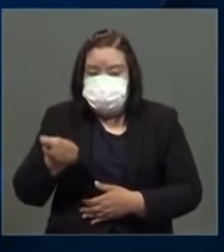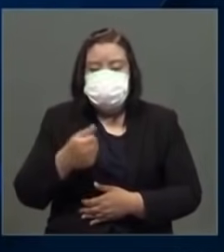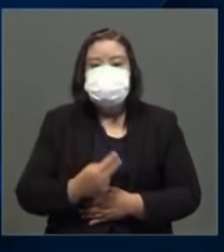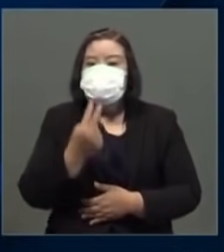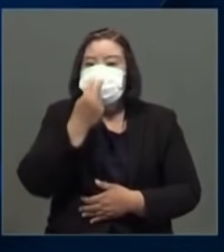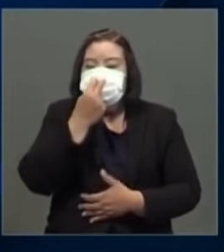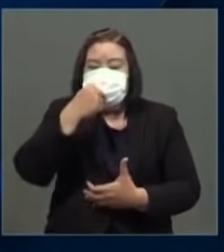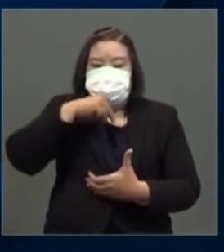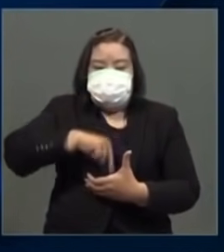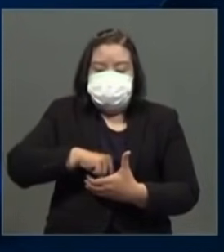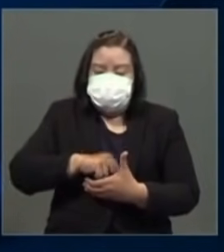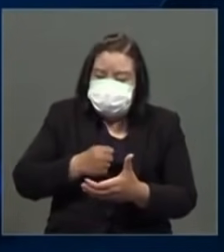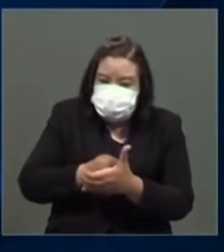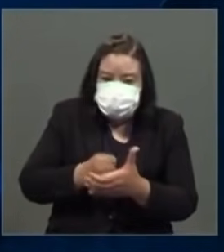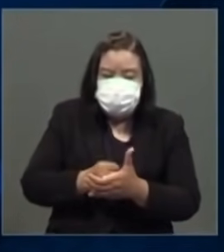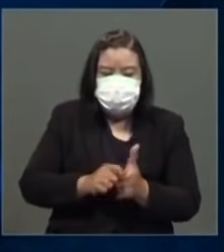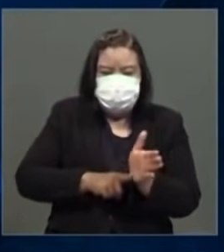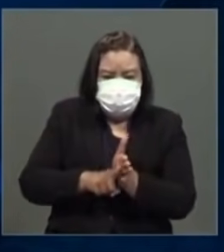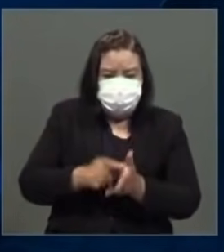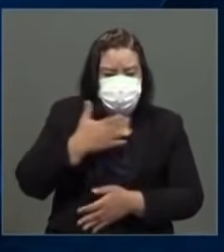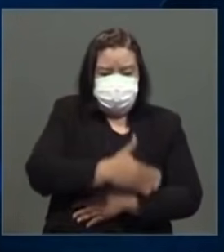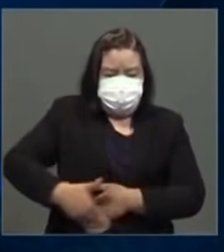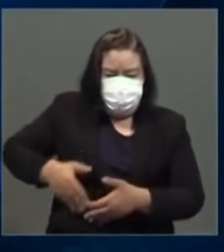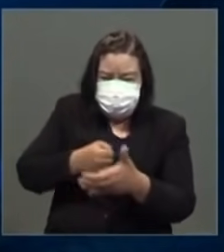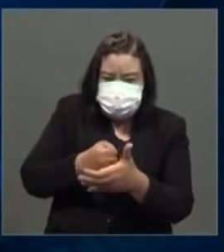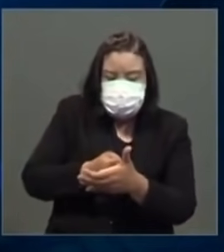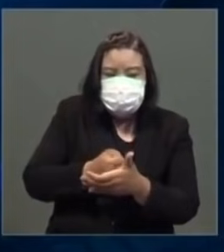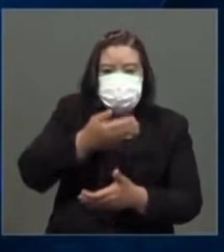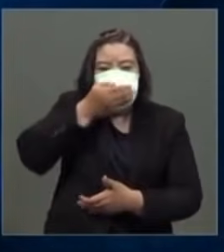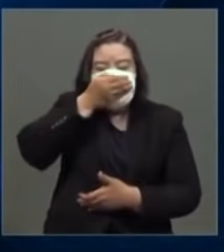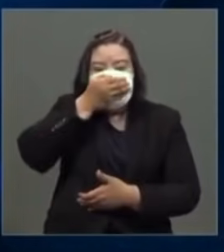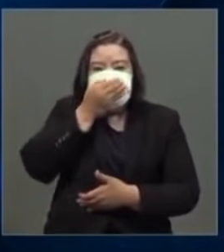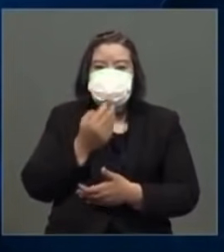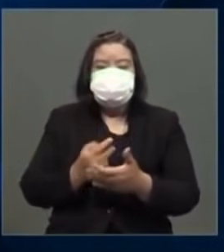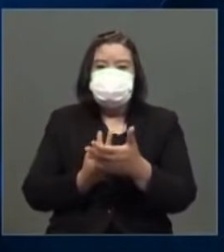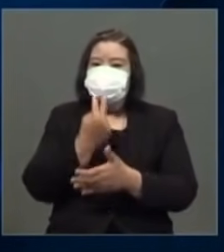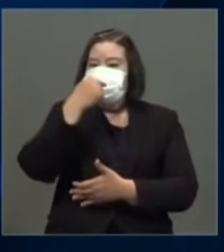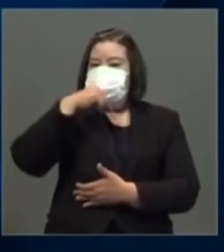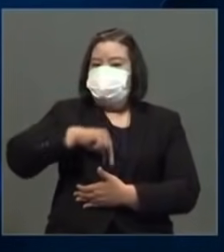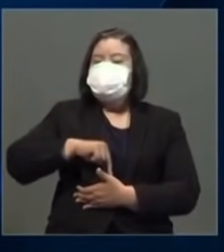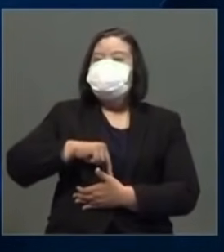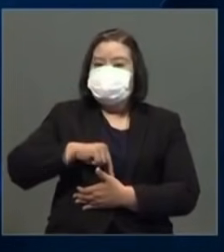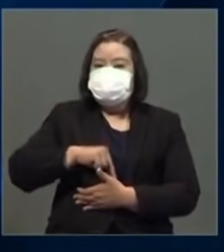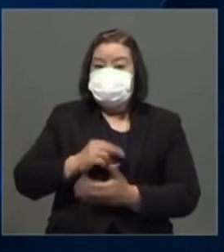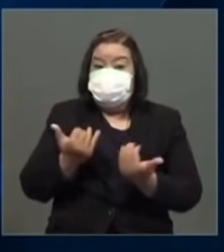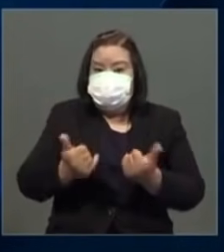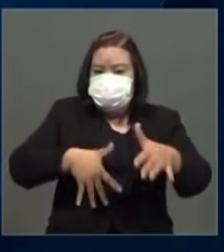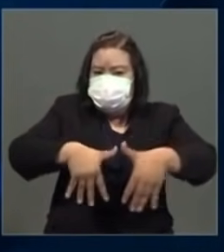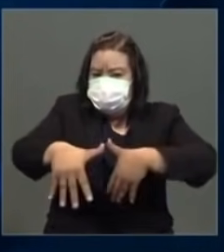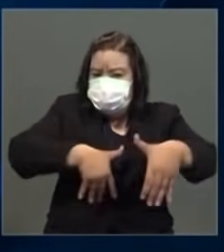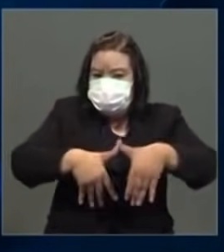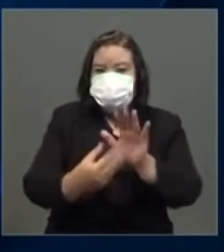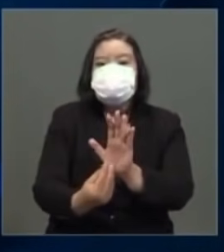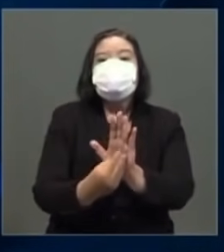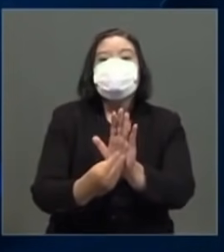ายเพื่อสู้กันกับตัวเชื้อโรคนี้ก็จะเห็นนะครับว่าในกรุงเทพมหานครเนี่ยนะครับในช่วงนี้ก็จะเห็น